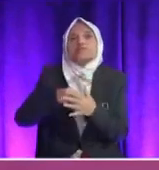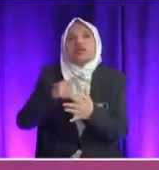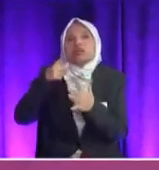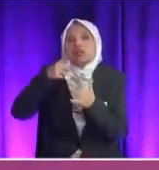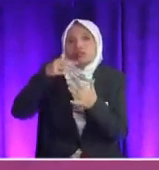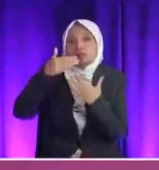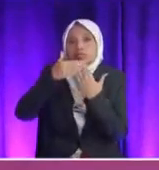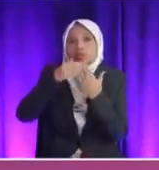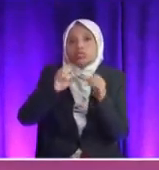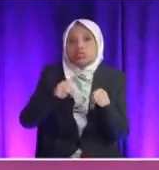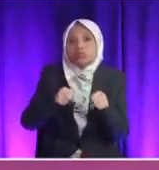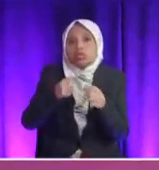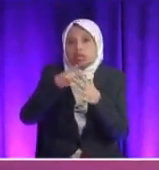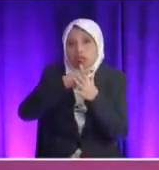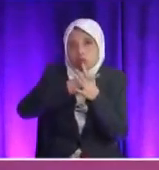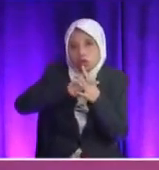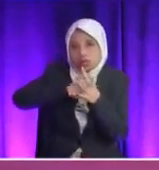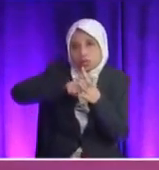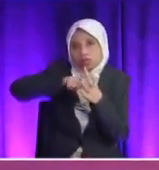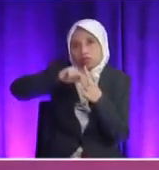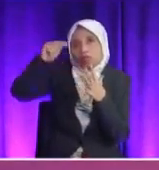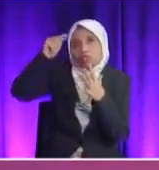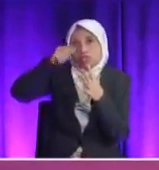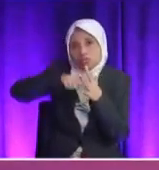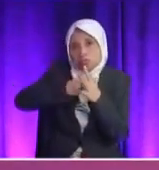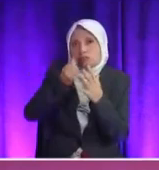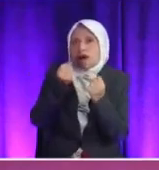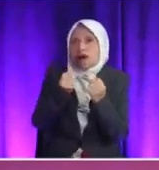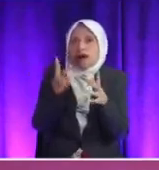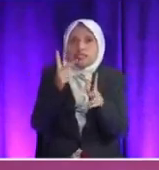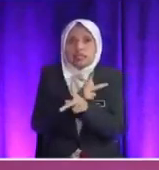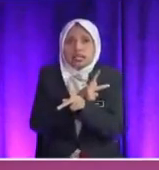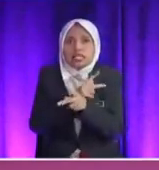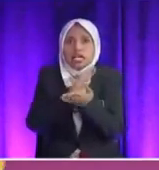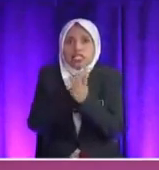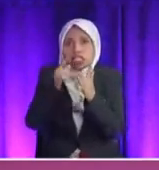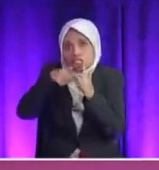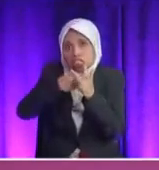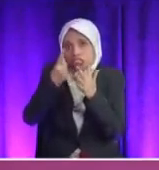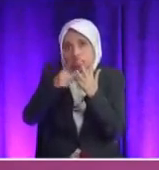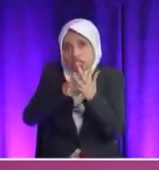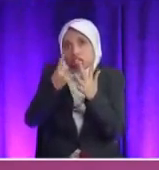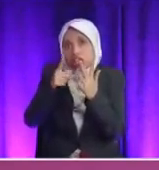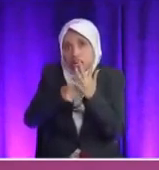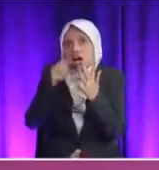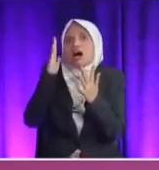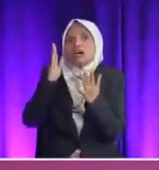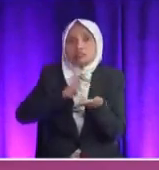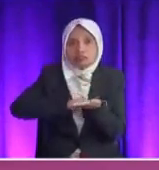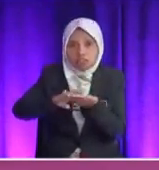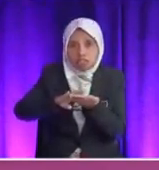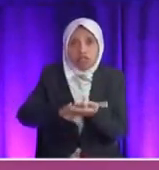bawah abad yang kita beli hotel dengan jatuh nakal dibuat spageti lahan kepentingan dalam Sphinx hal dalam